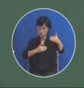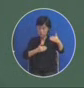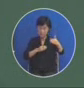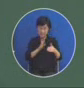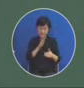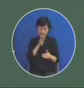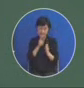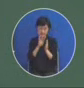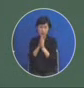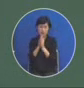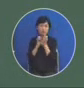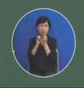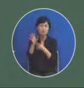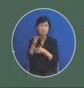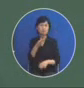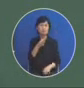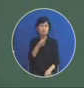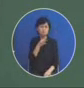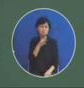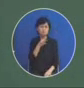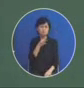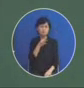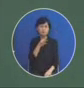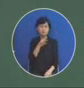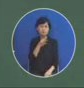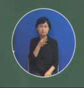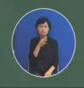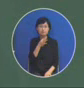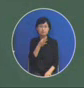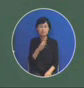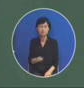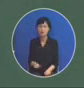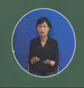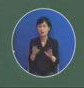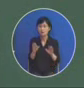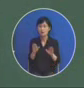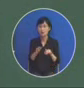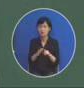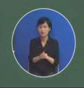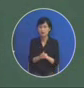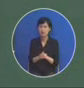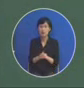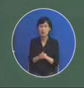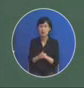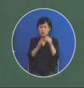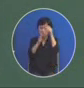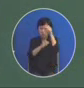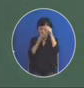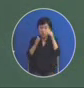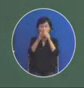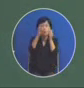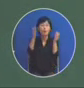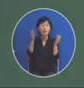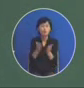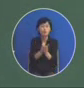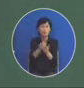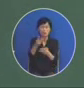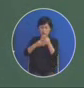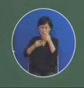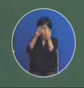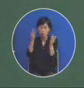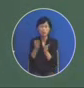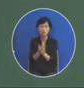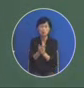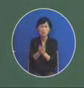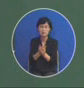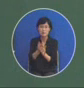are constructing the temple or the church, we must receive true answers, but how can we do that? 전교인들 또 렘넌트들이 평생 알아야 되는 겁니다. This is